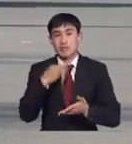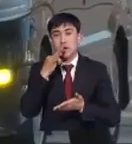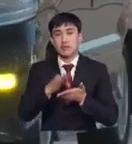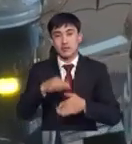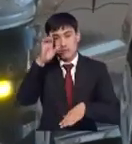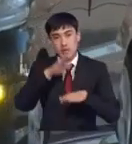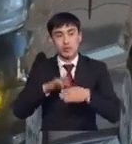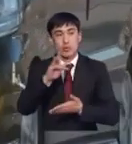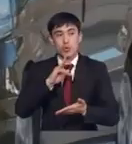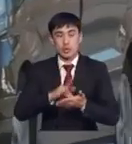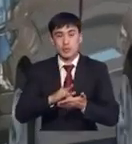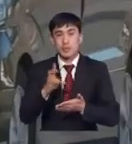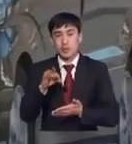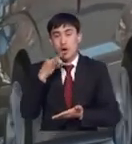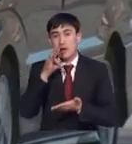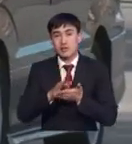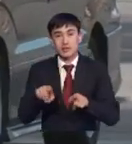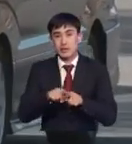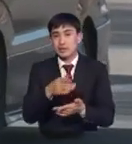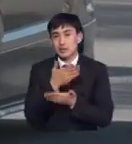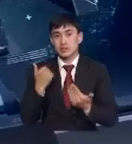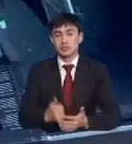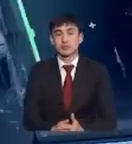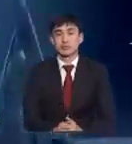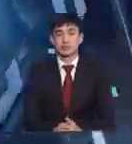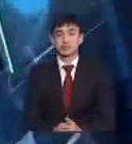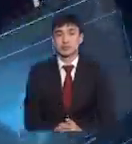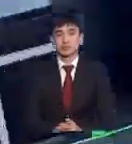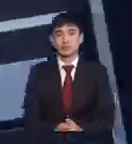ответом в акимат города. Однако ответа так и не получила.